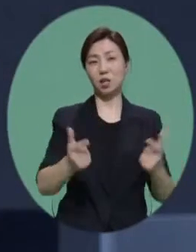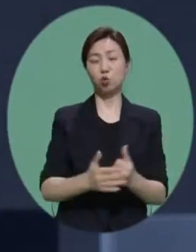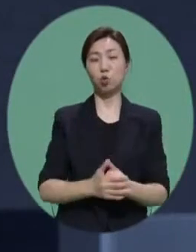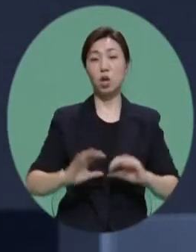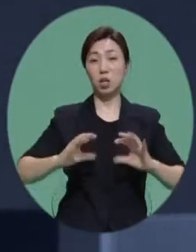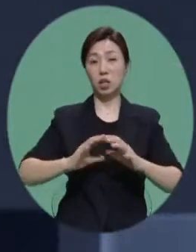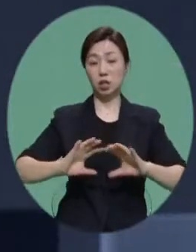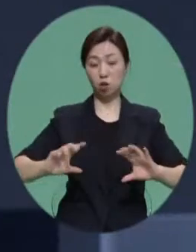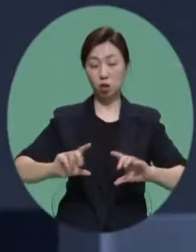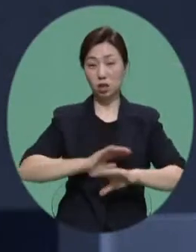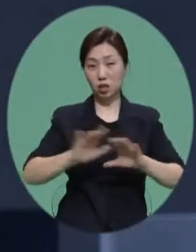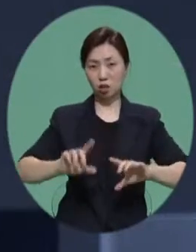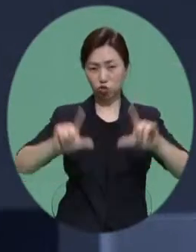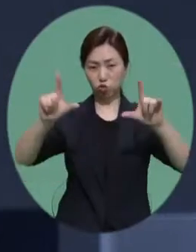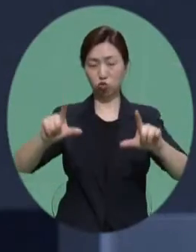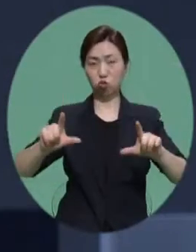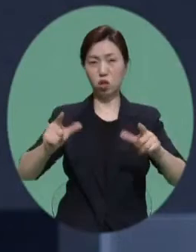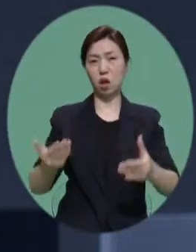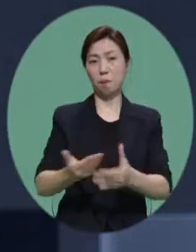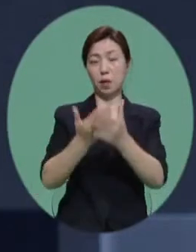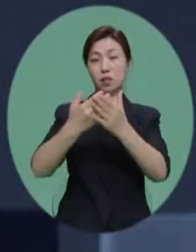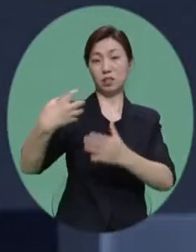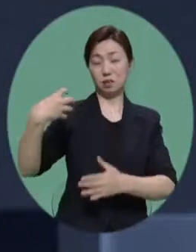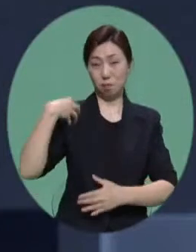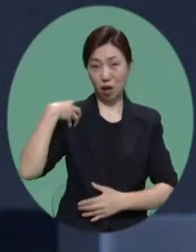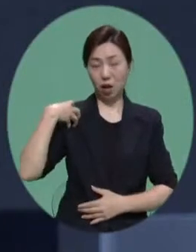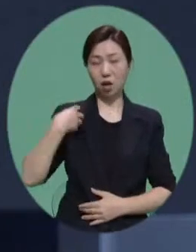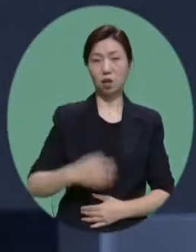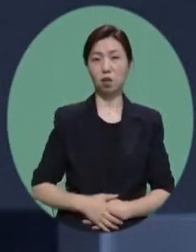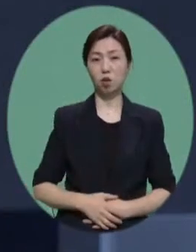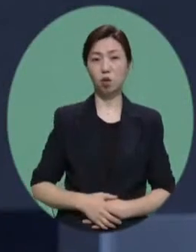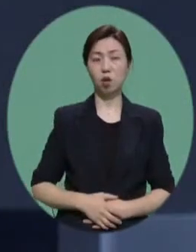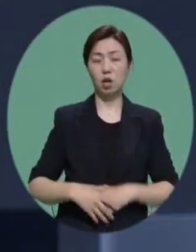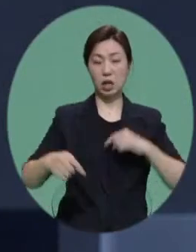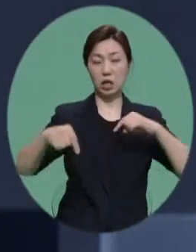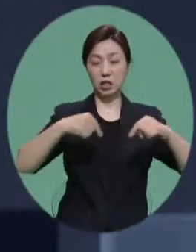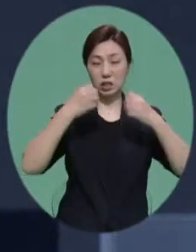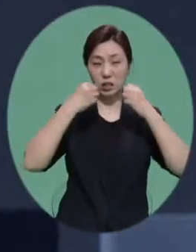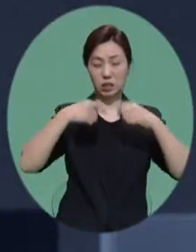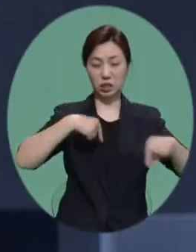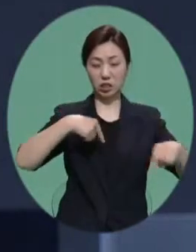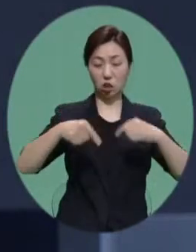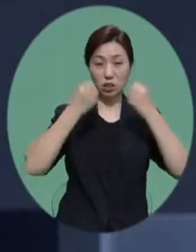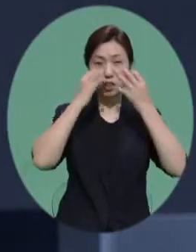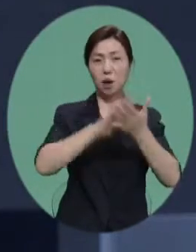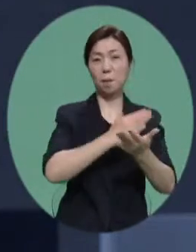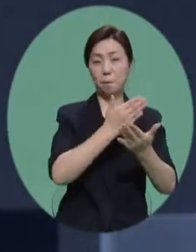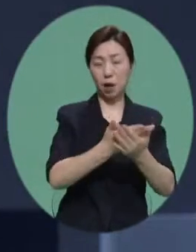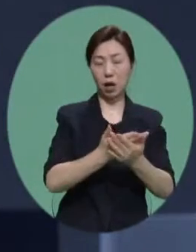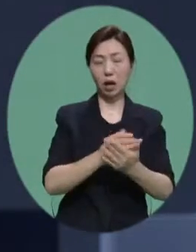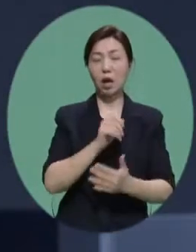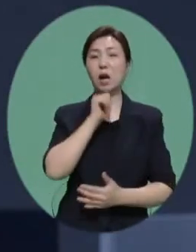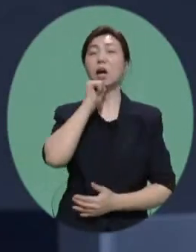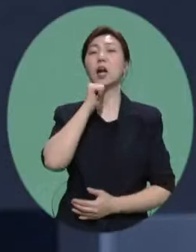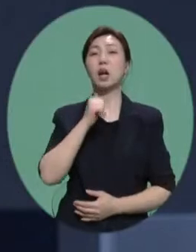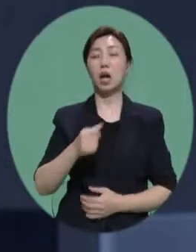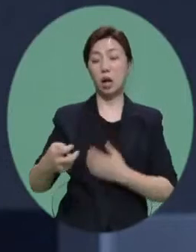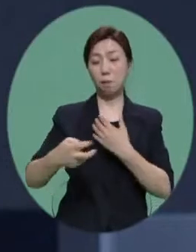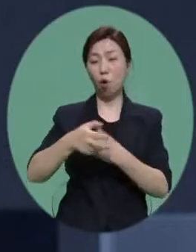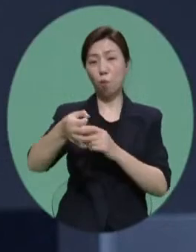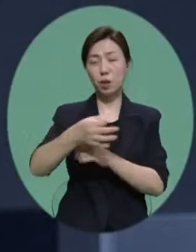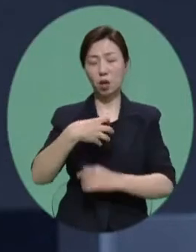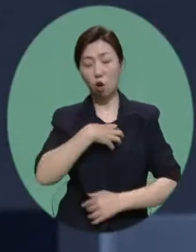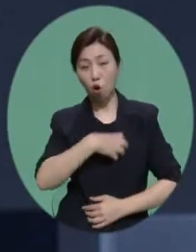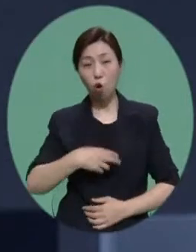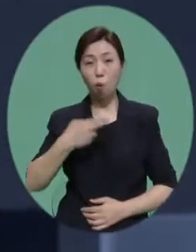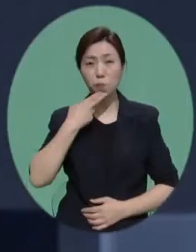이제 복지국가 억지 내 국가로 그리고 가난과 의료비 걱정 없는 누구도